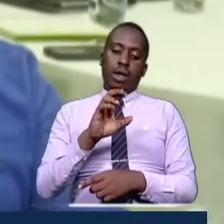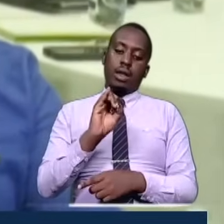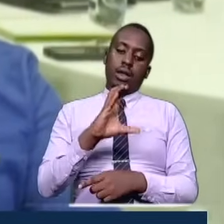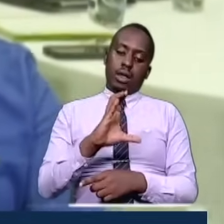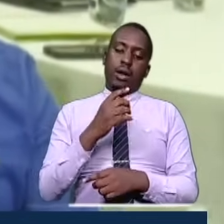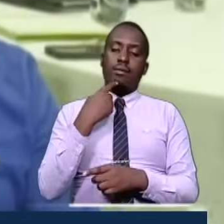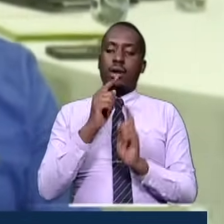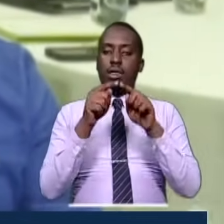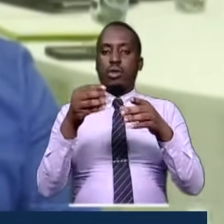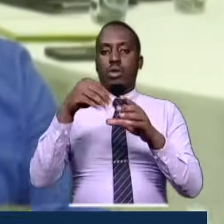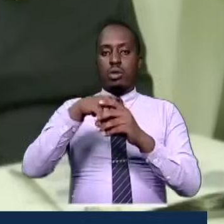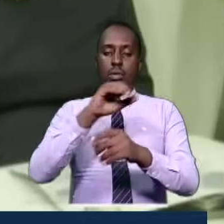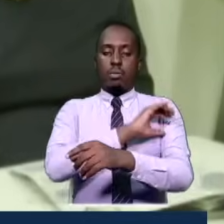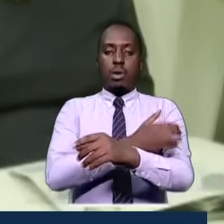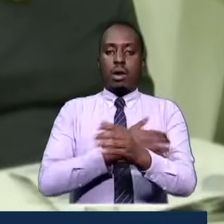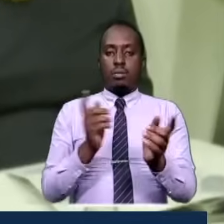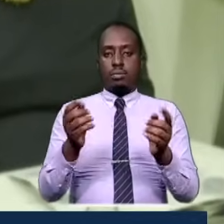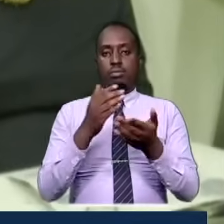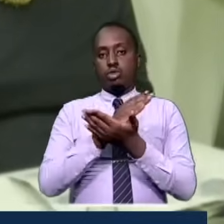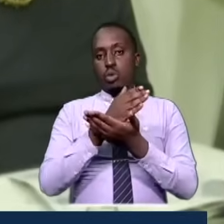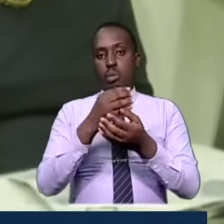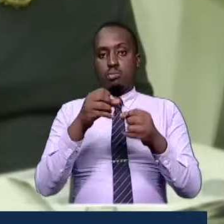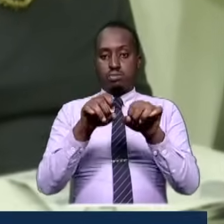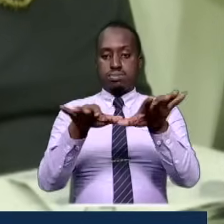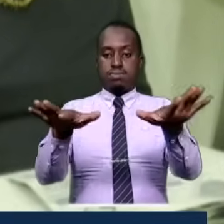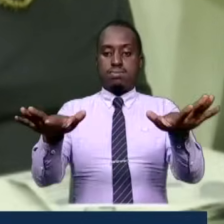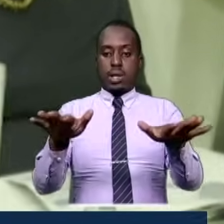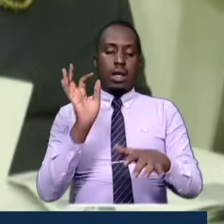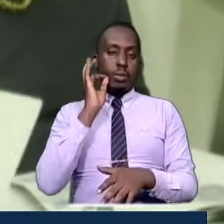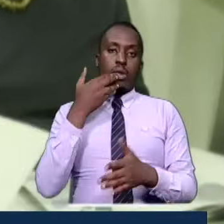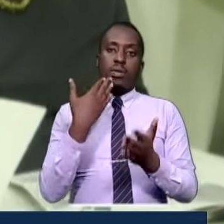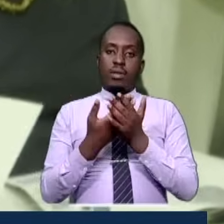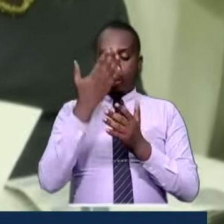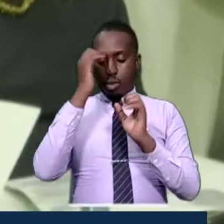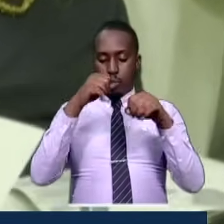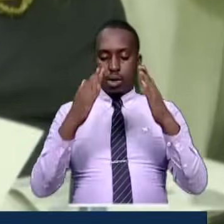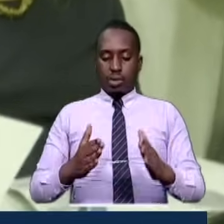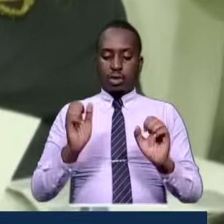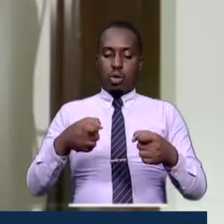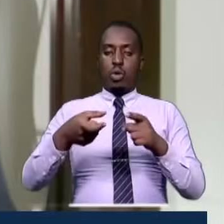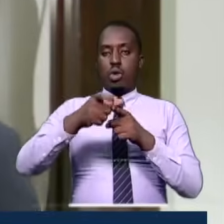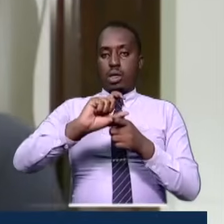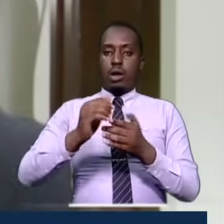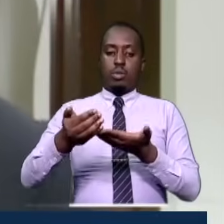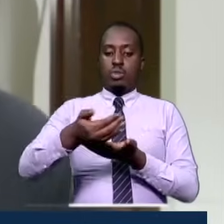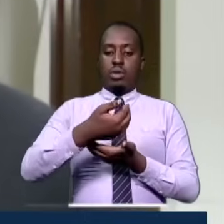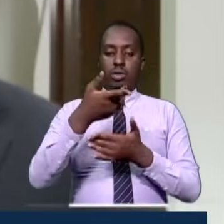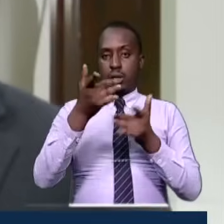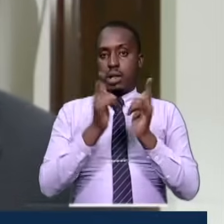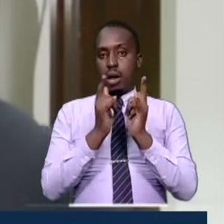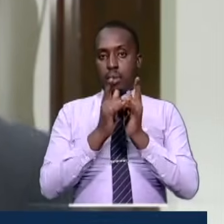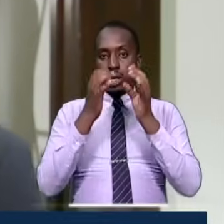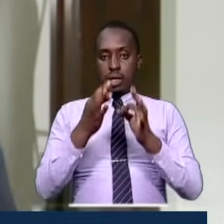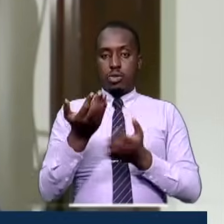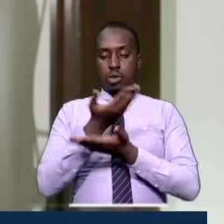ko hagiye gushyirwa imbaraga mu gukwirakwiza imbuto nziza kugira ngo buri muhinzi ashobore kongera umusaruro. Iyi nama